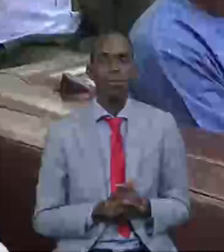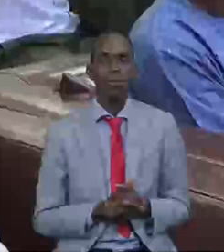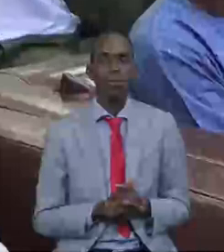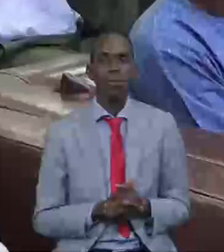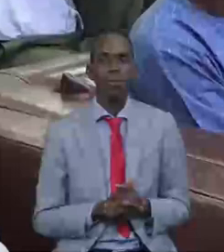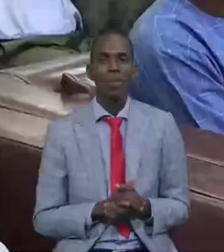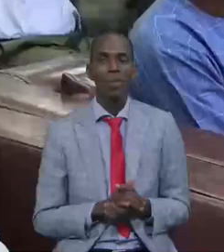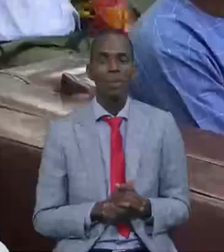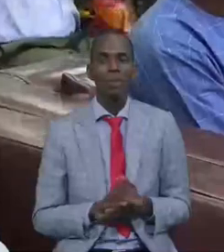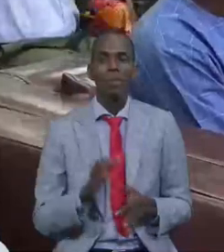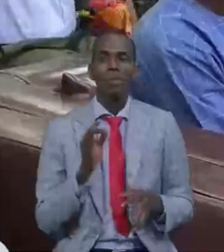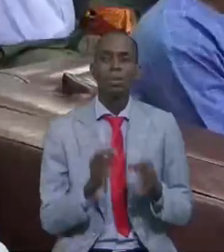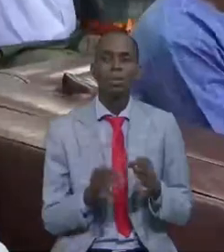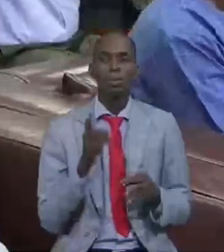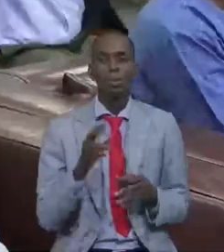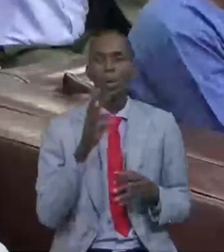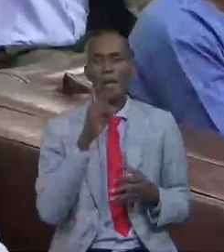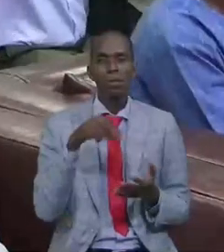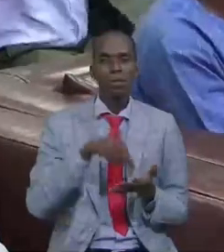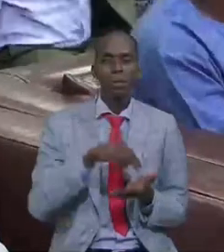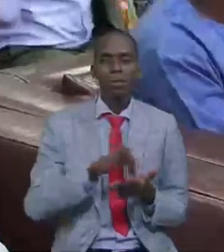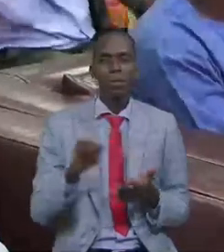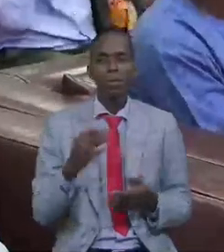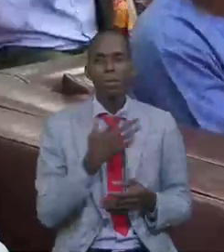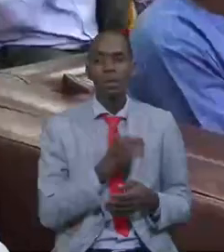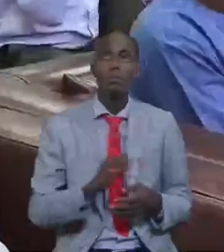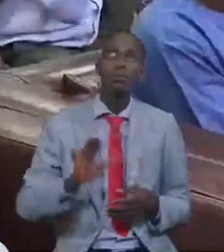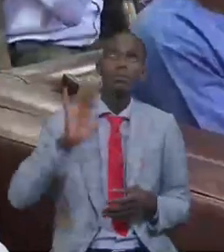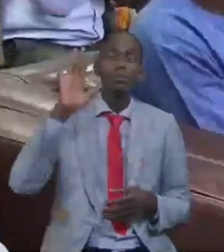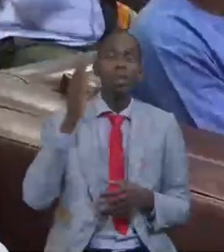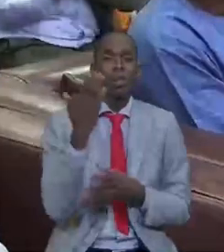Ceux qui sont debout, si vous avez donné votre vie au Seigneur,